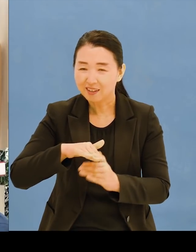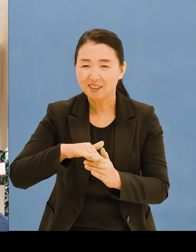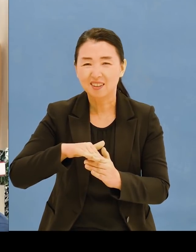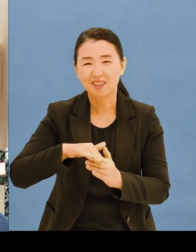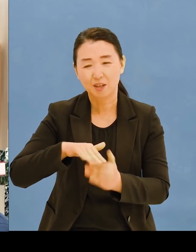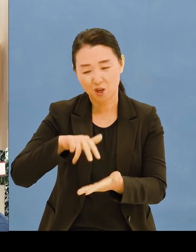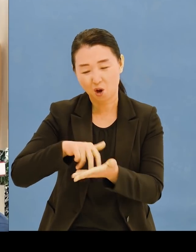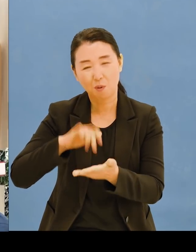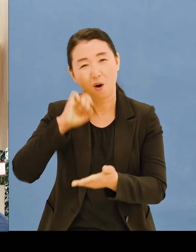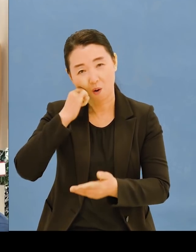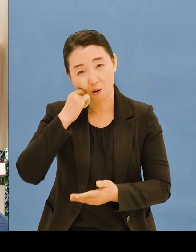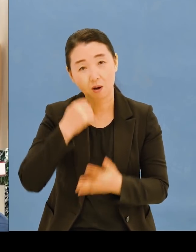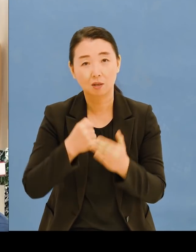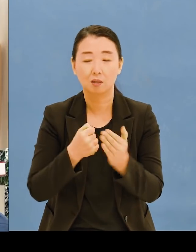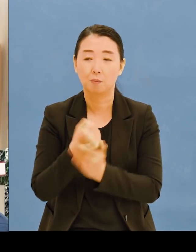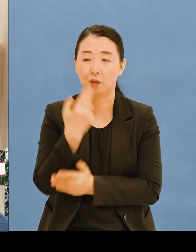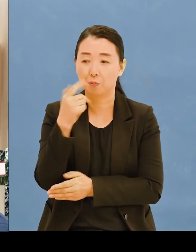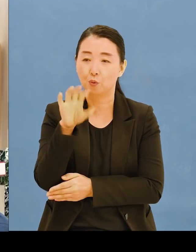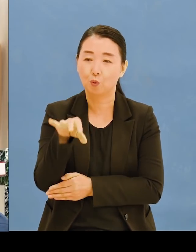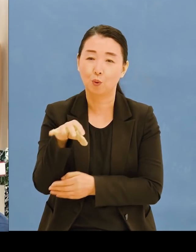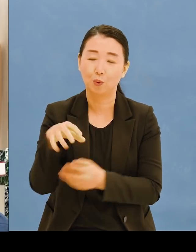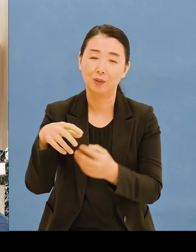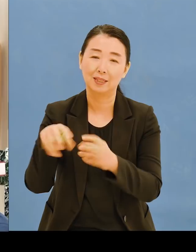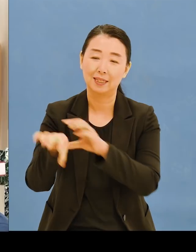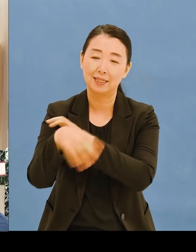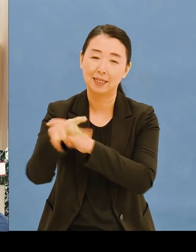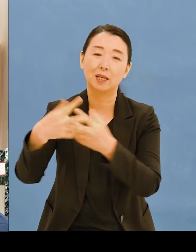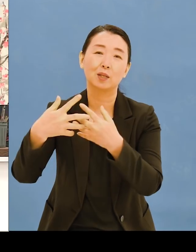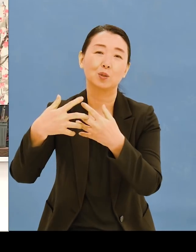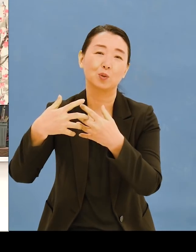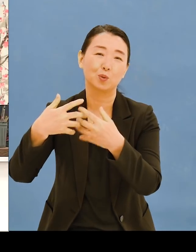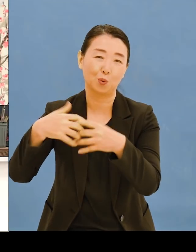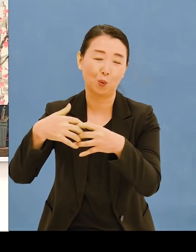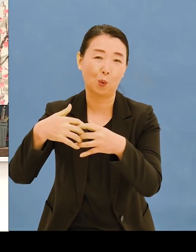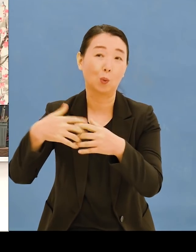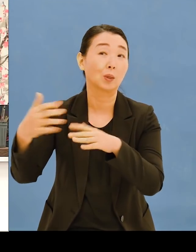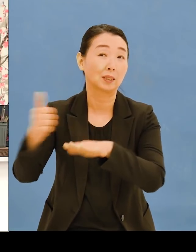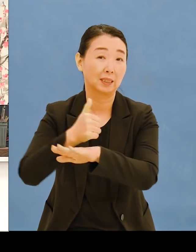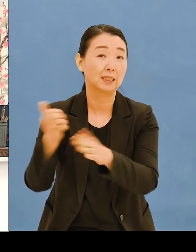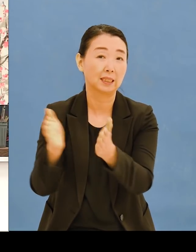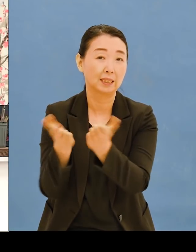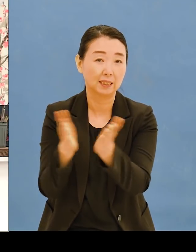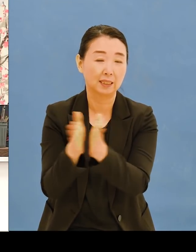어려워가지고 미국에서 세탁소에 이제 다녔어요. 진짜요?